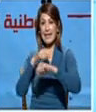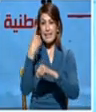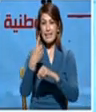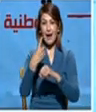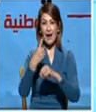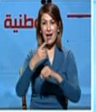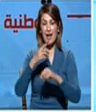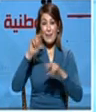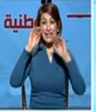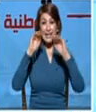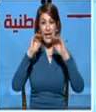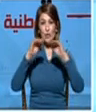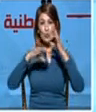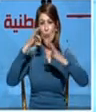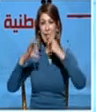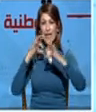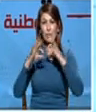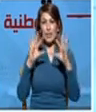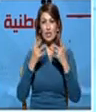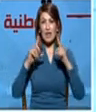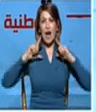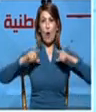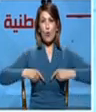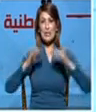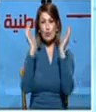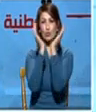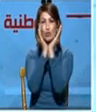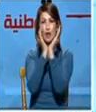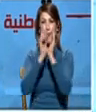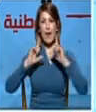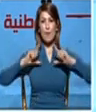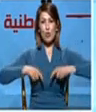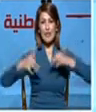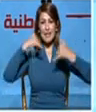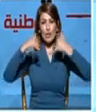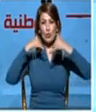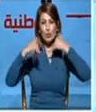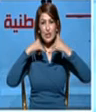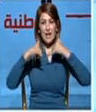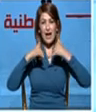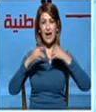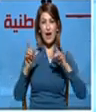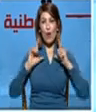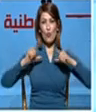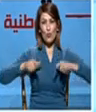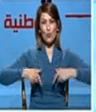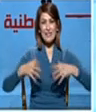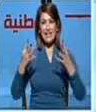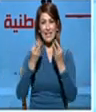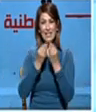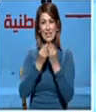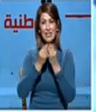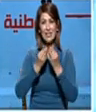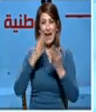للحديث على وزاره الشؤون الاجتماعيه وزاره اه تكنولوجيا الاتصالات وكذلك اه وزاره اه عفوا انه